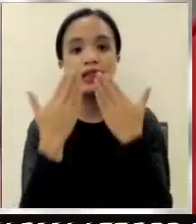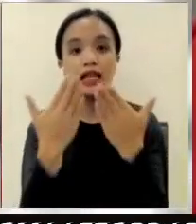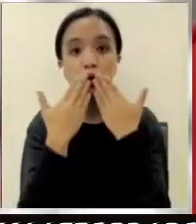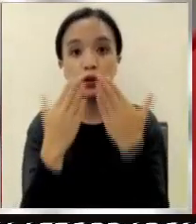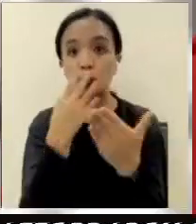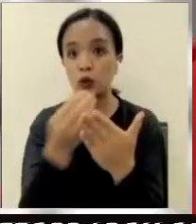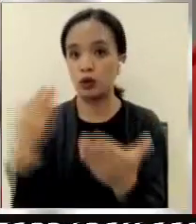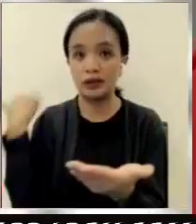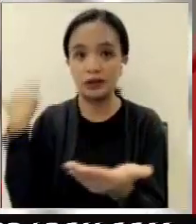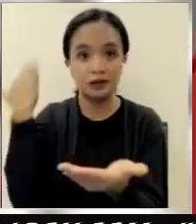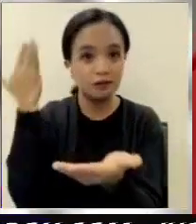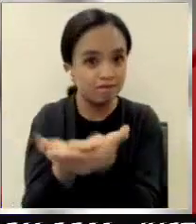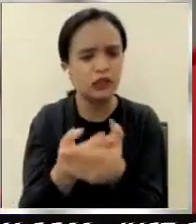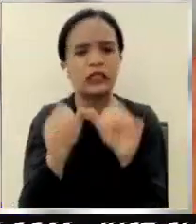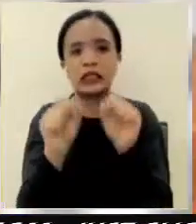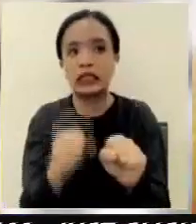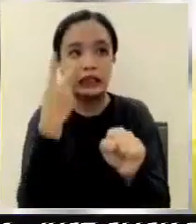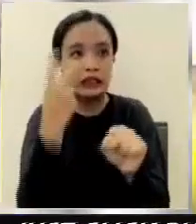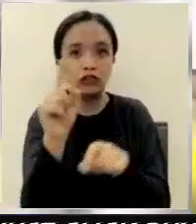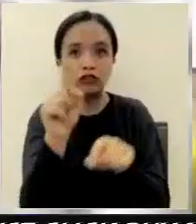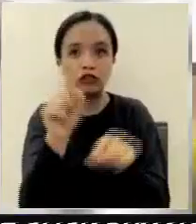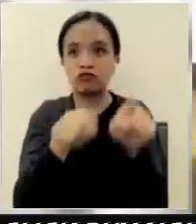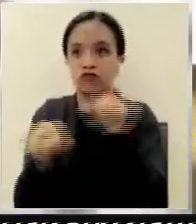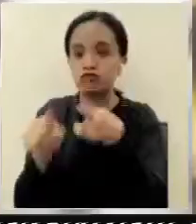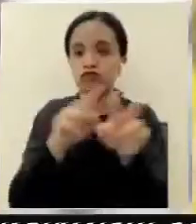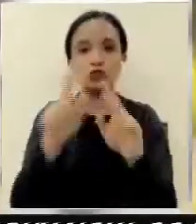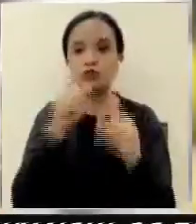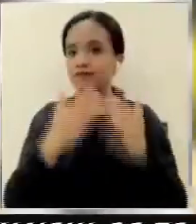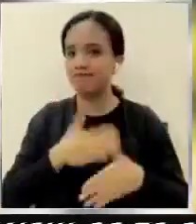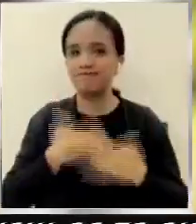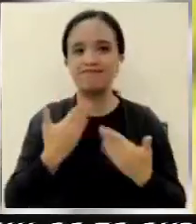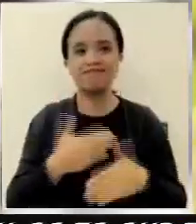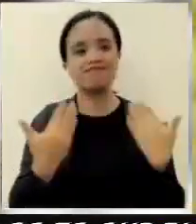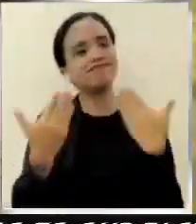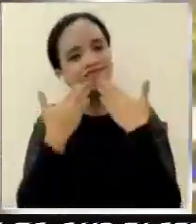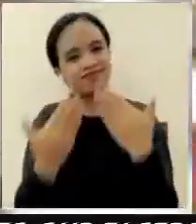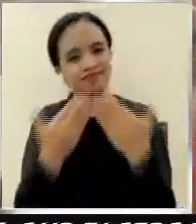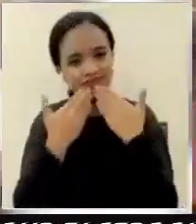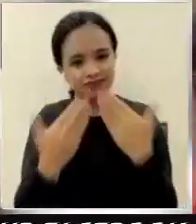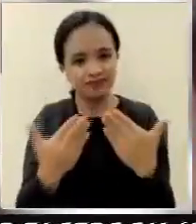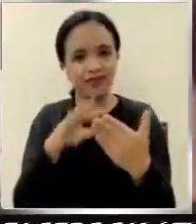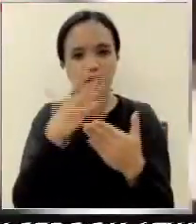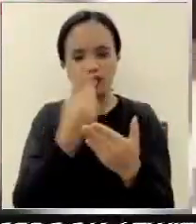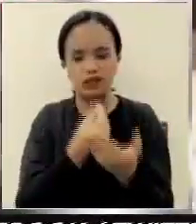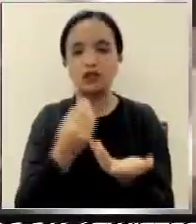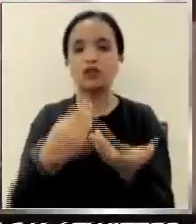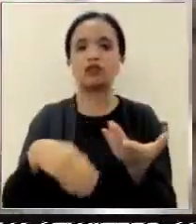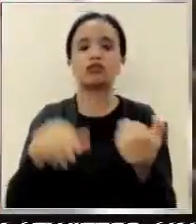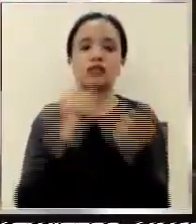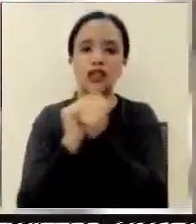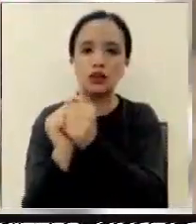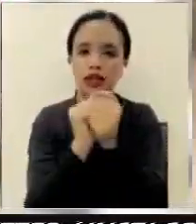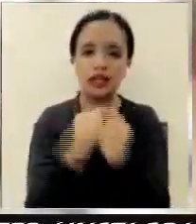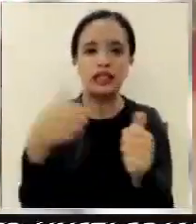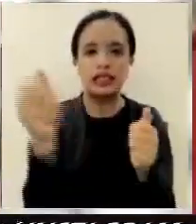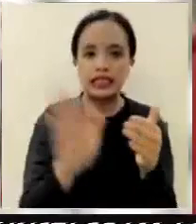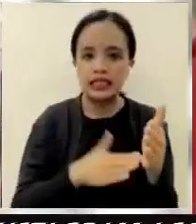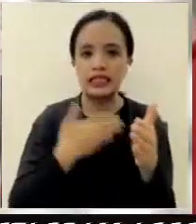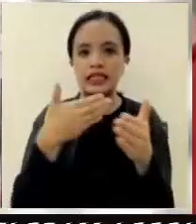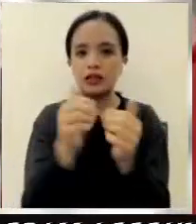mumukha nila. Masayang masaya. Maraming salamat din sa mga nakipag-duet at nagtangkang umakyat